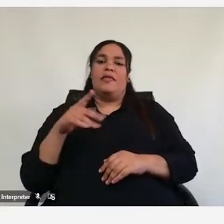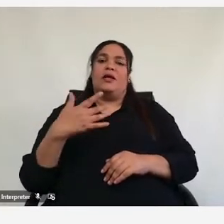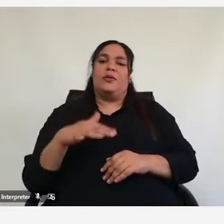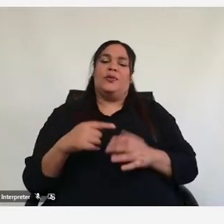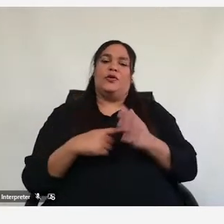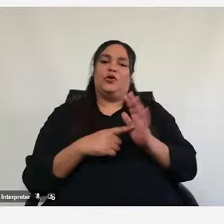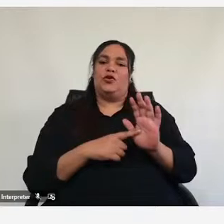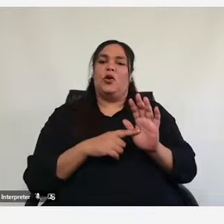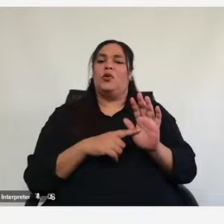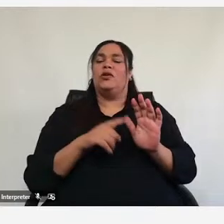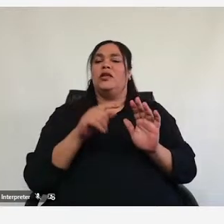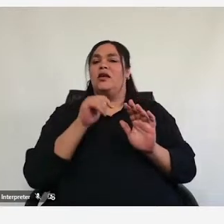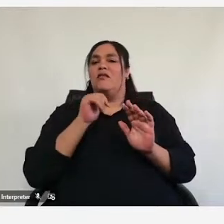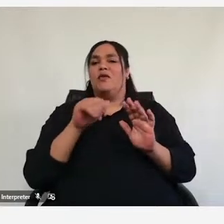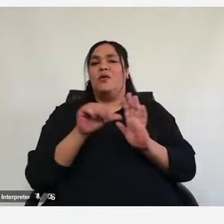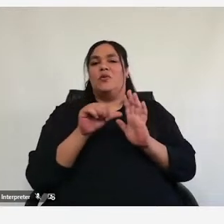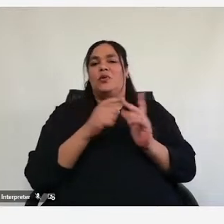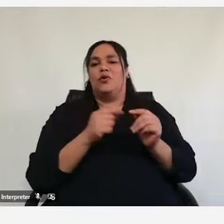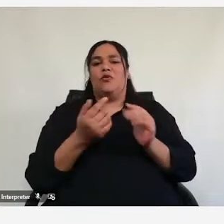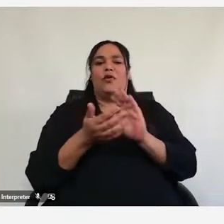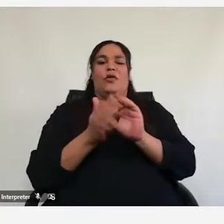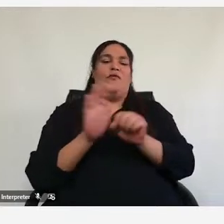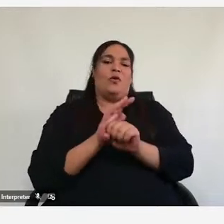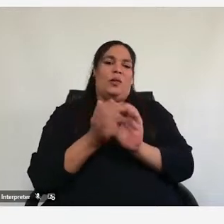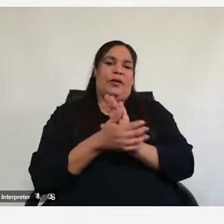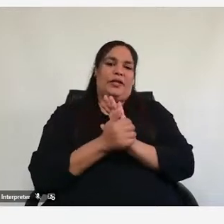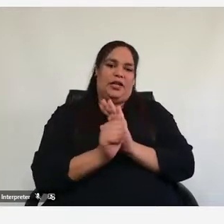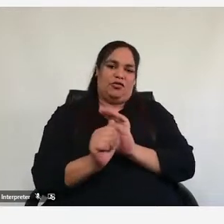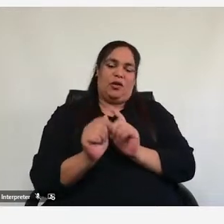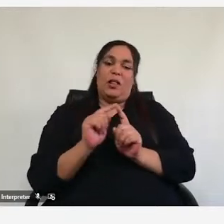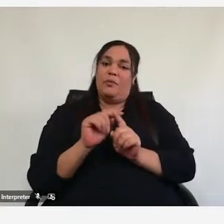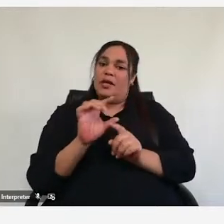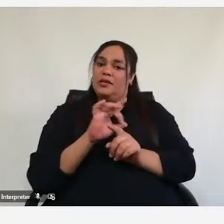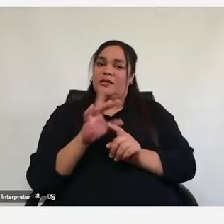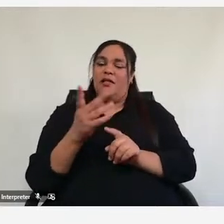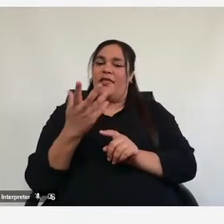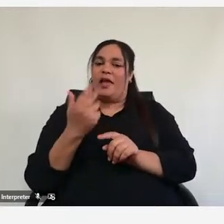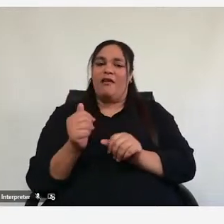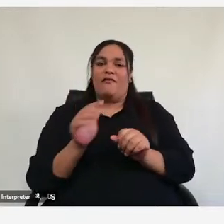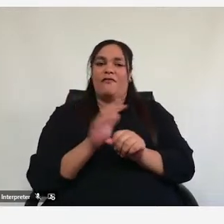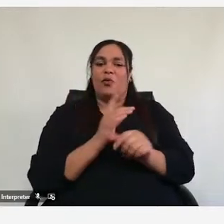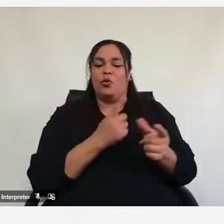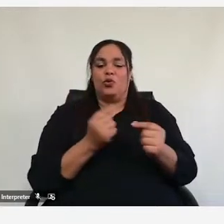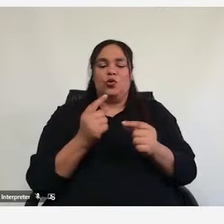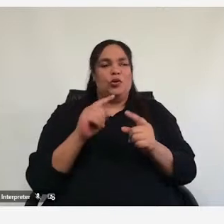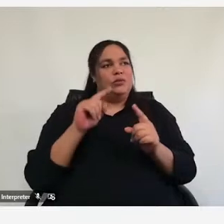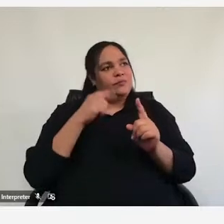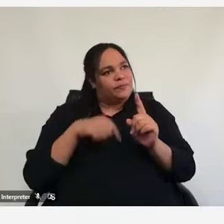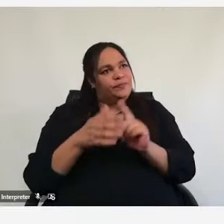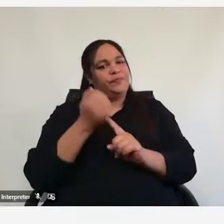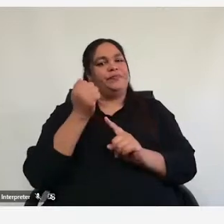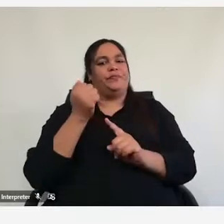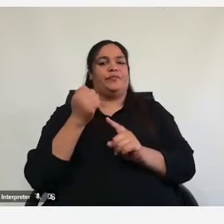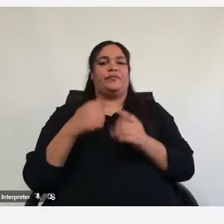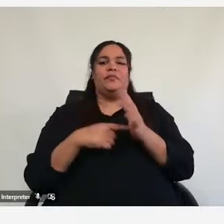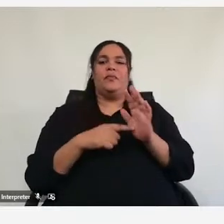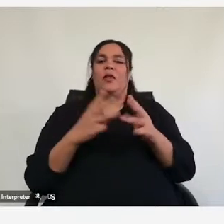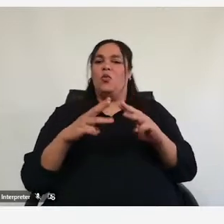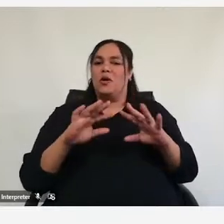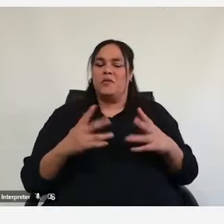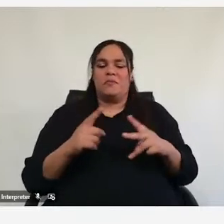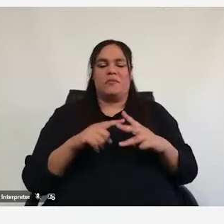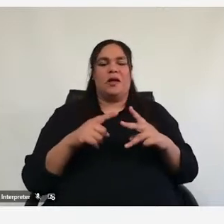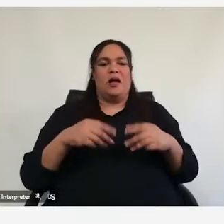en dinamiese streek vol potensiaal. Tog staar ons steeds volgehoue uitdagings in die gesig: werkloosheid,